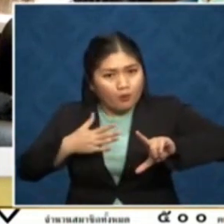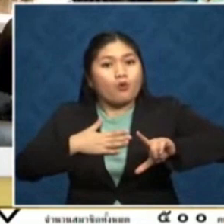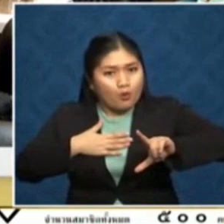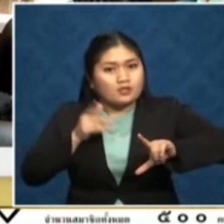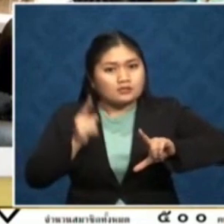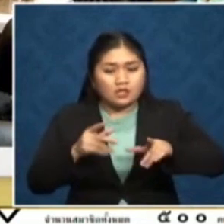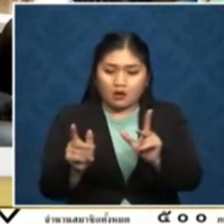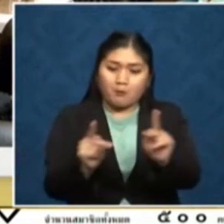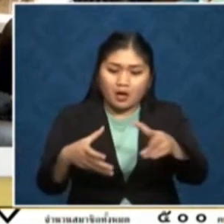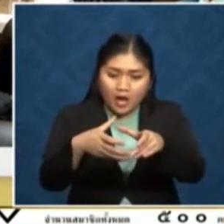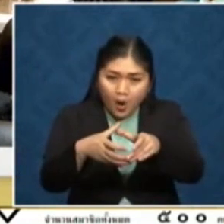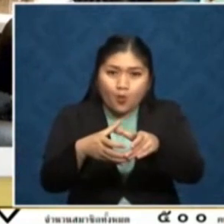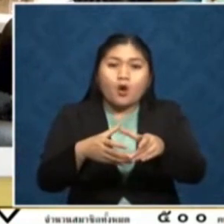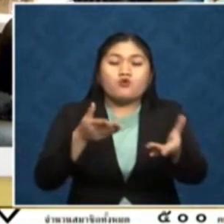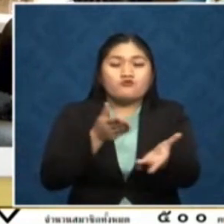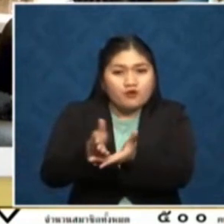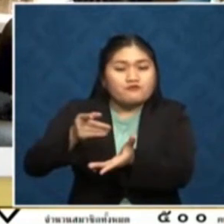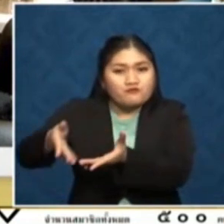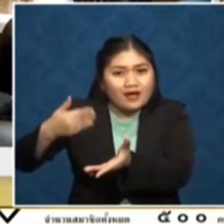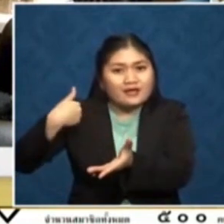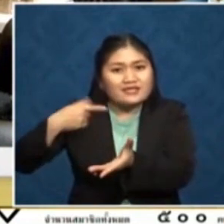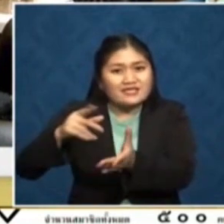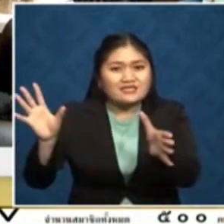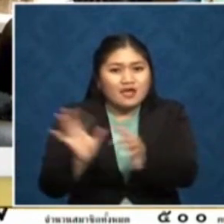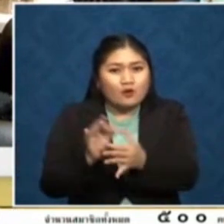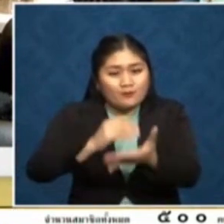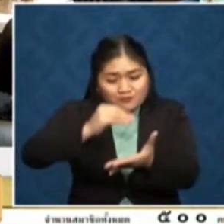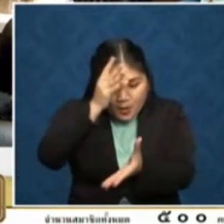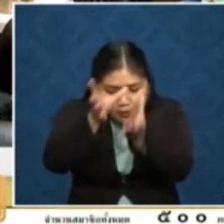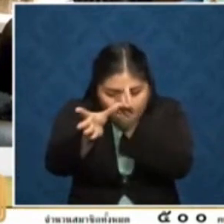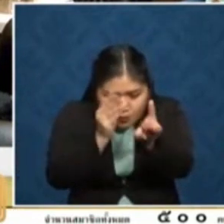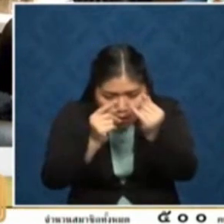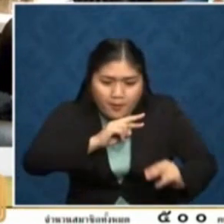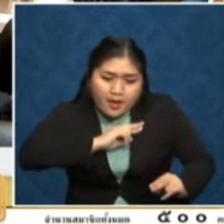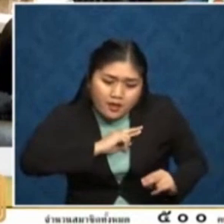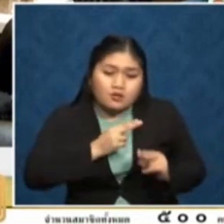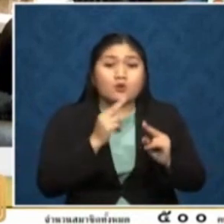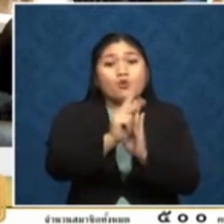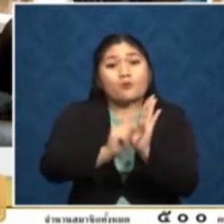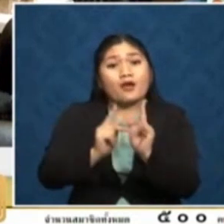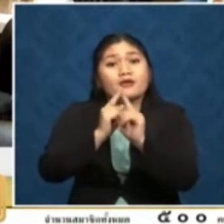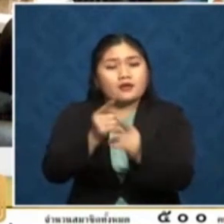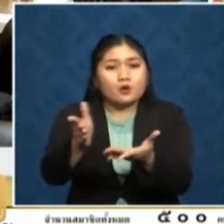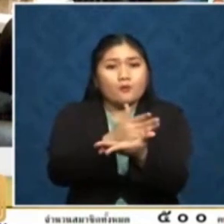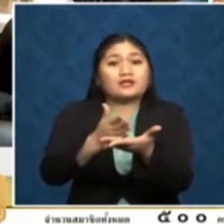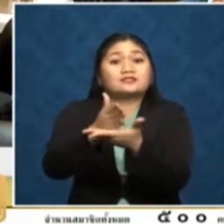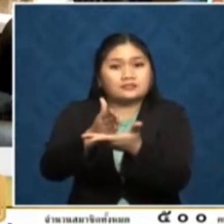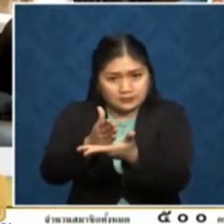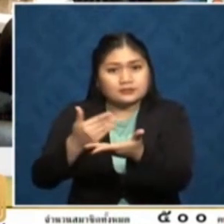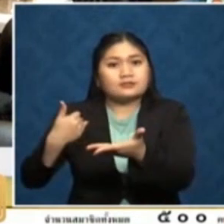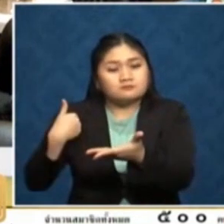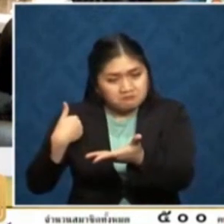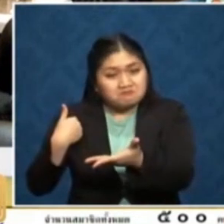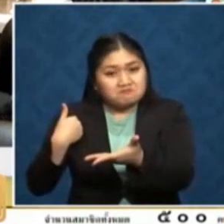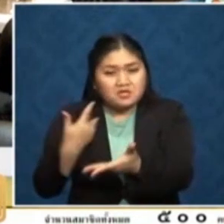ผมไม่รู้นะครับท่านประธานว่าพรรคอื่นเขาทำยังไงแต่พรรคก้าวไกลเราเนี่ยปกติแล้วกรรมาธิการต่างๆทั้งวิสามัญในเรื่